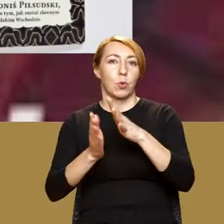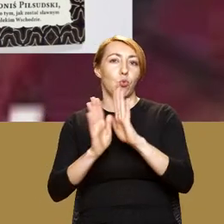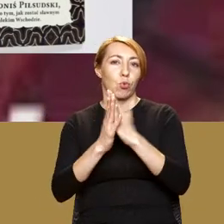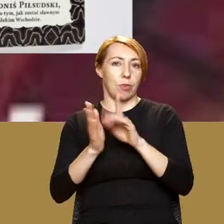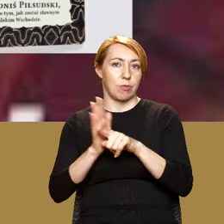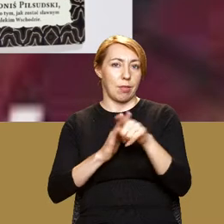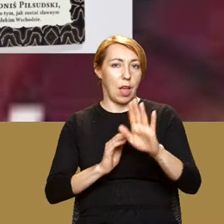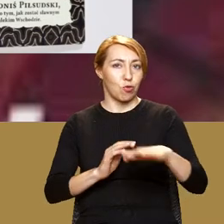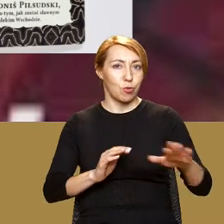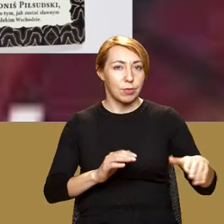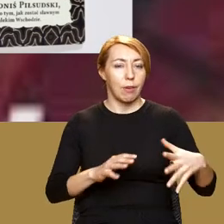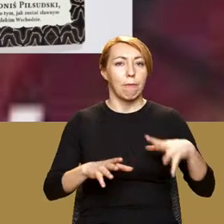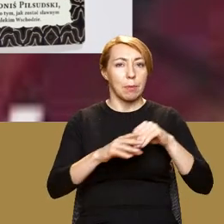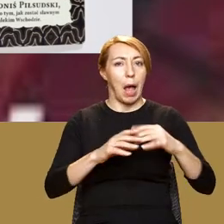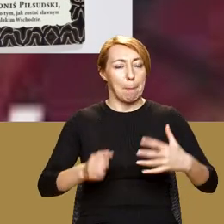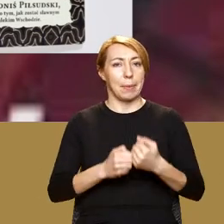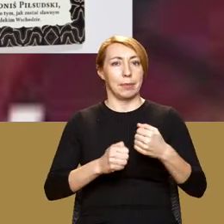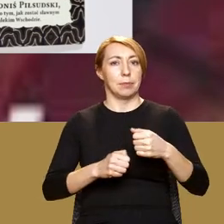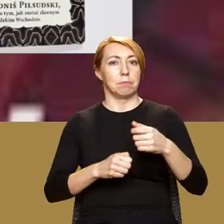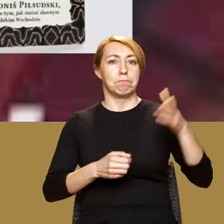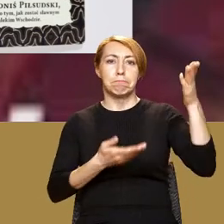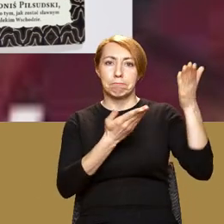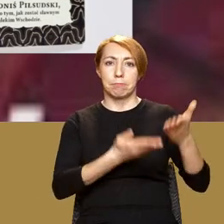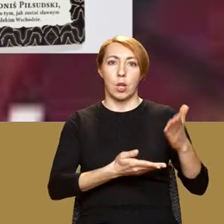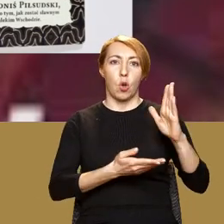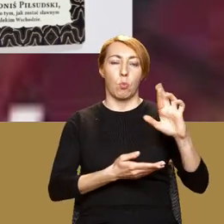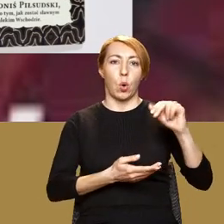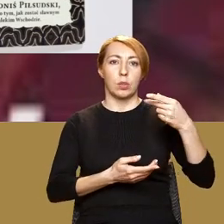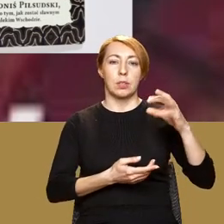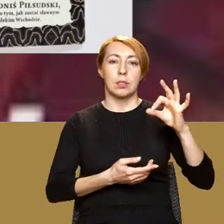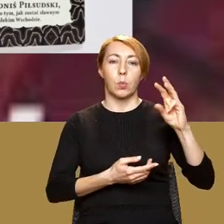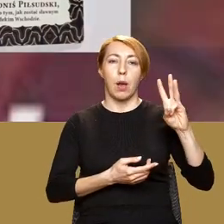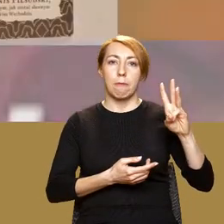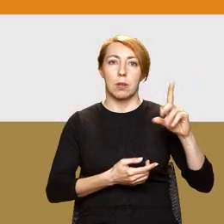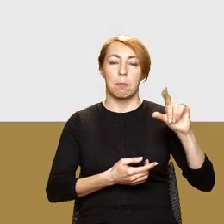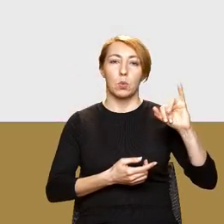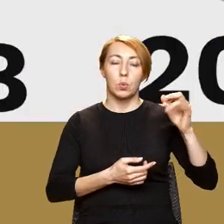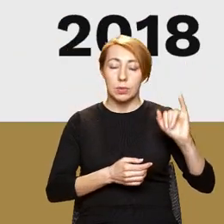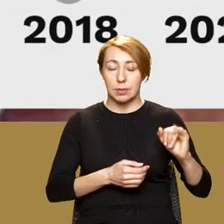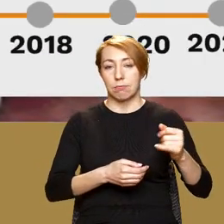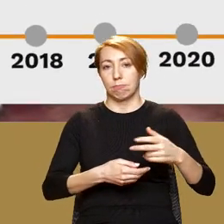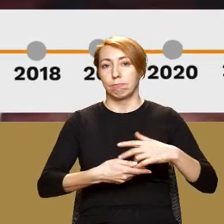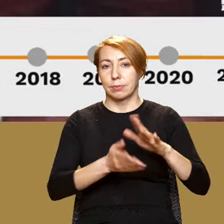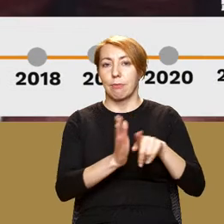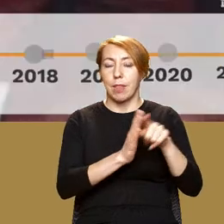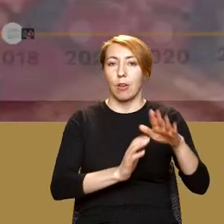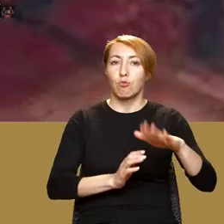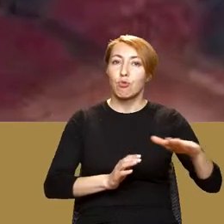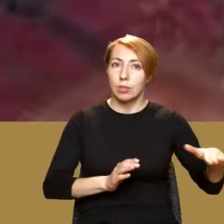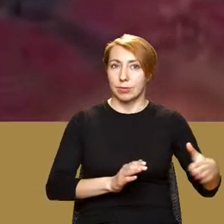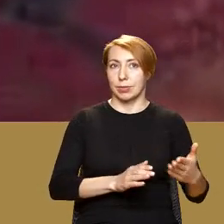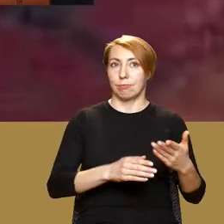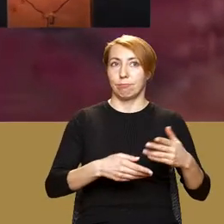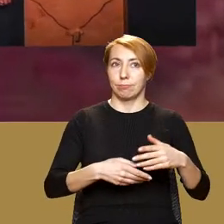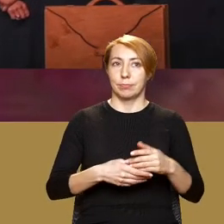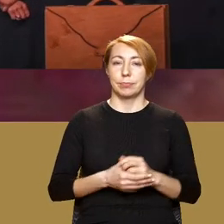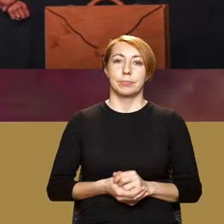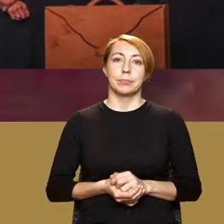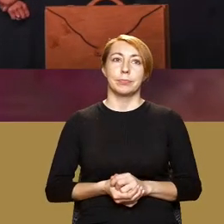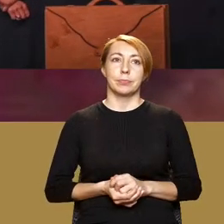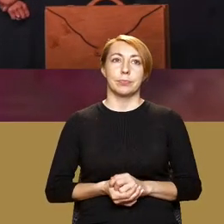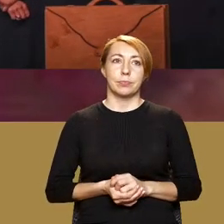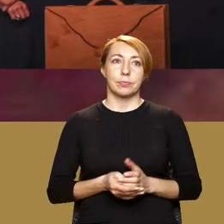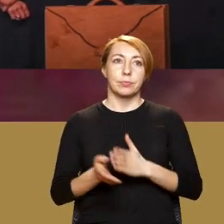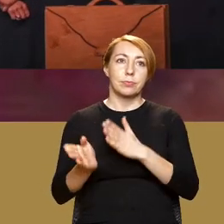popularyzacji postaci Bronisława Piłsudskiego, czyli Bronisz Piłsudski, czyli Jak zostać sławnym na Dalekim Wschodzie.